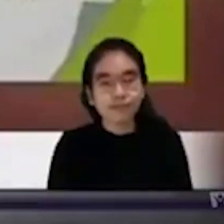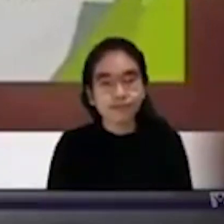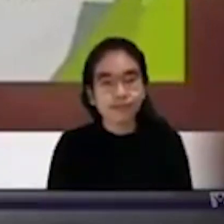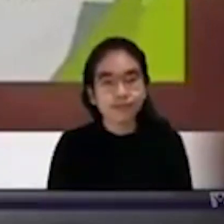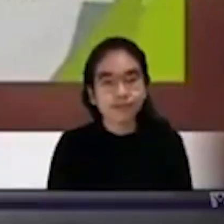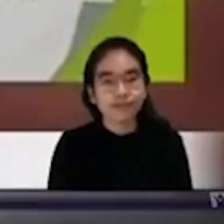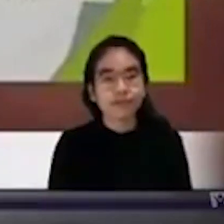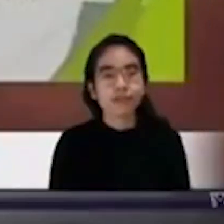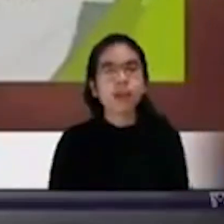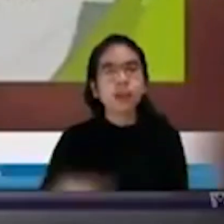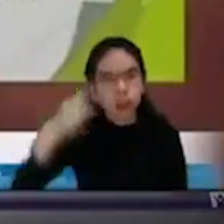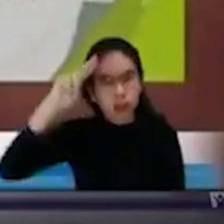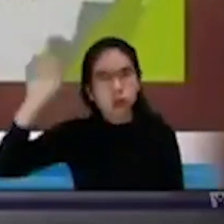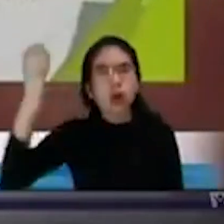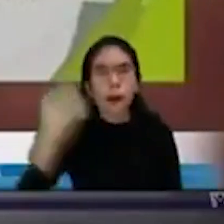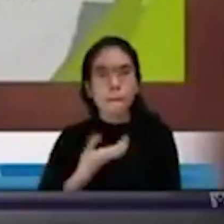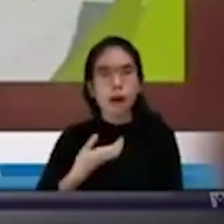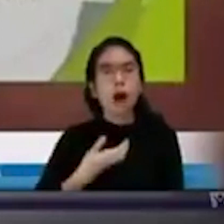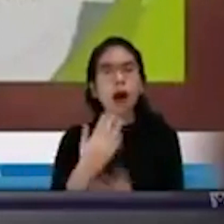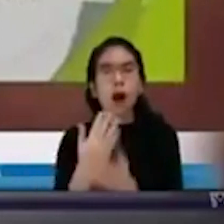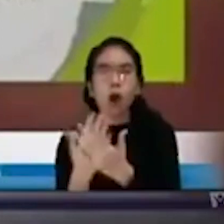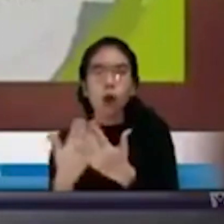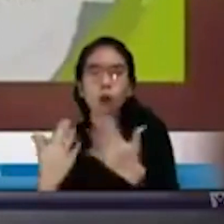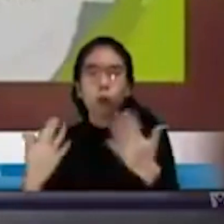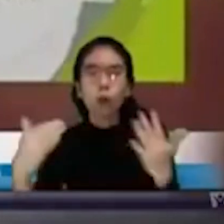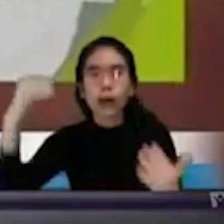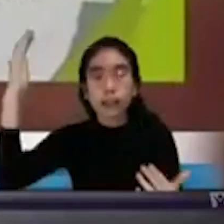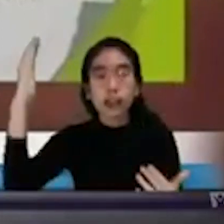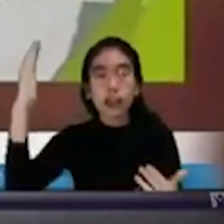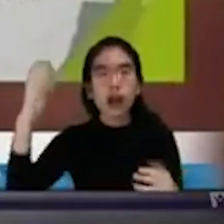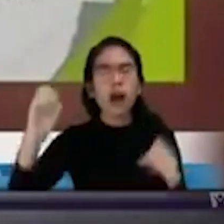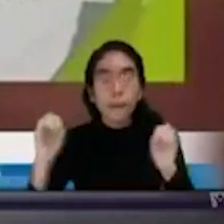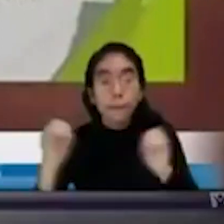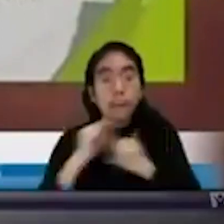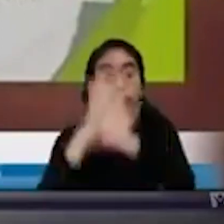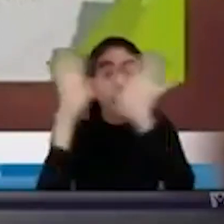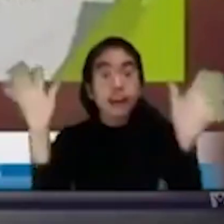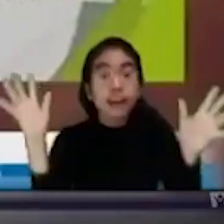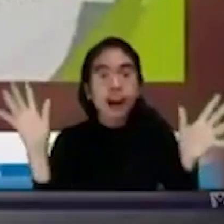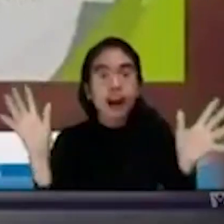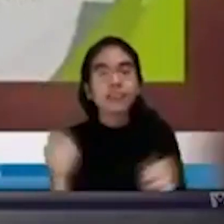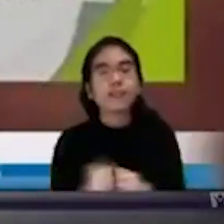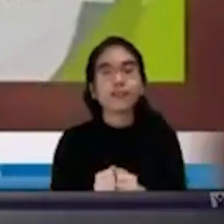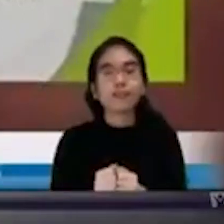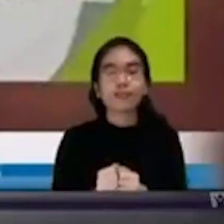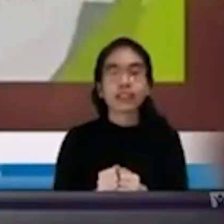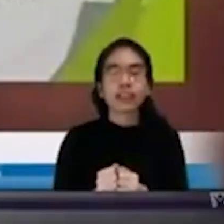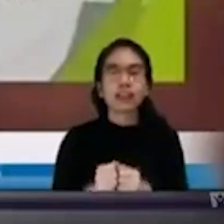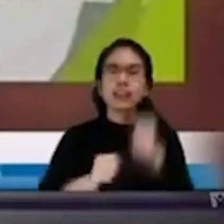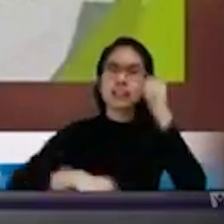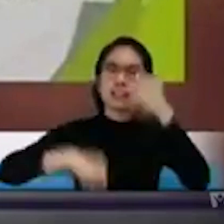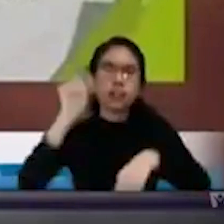supaya mereka melihat perbuatanmu yang baik dan